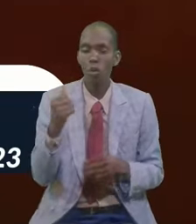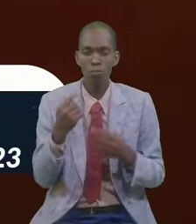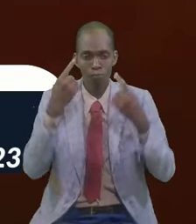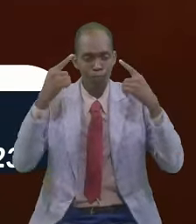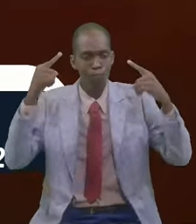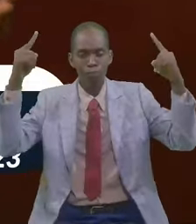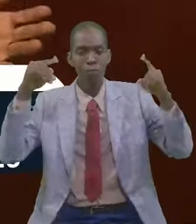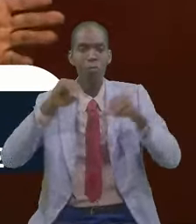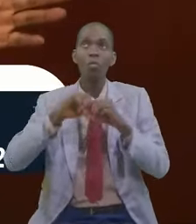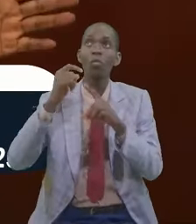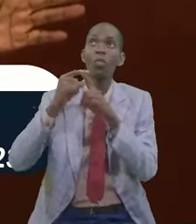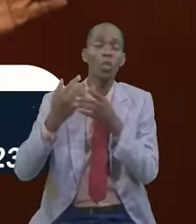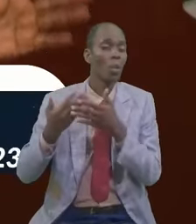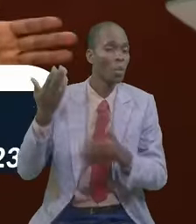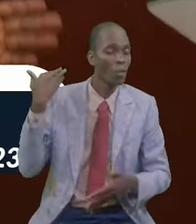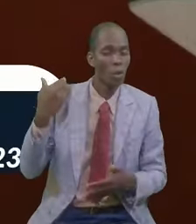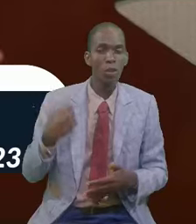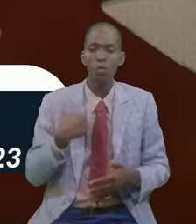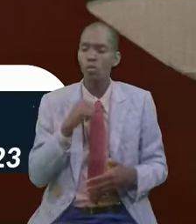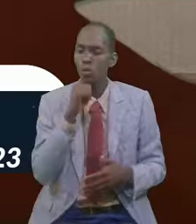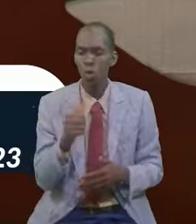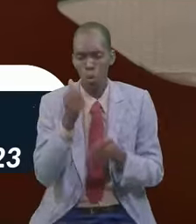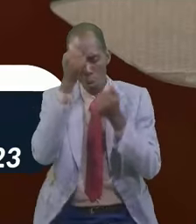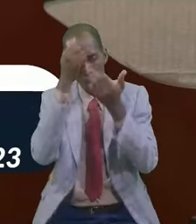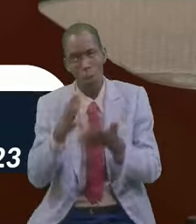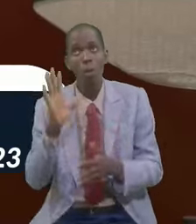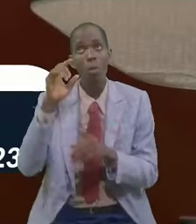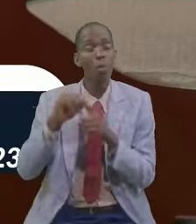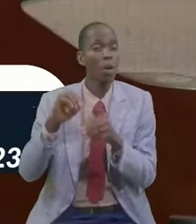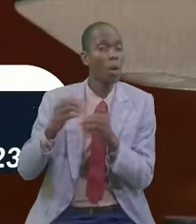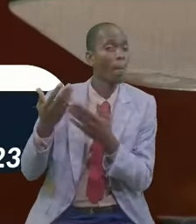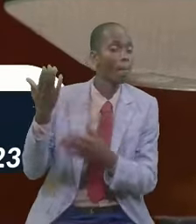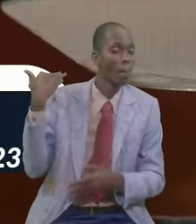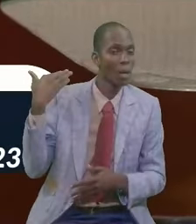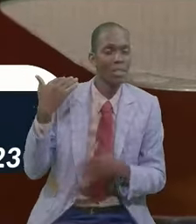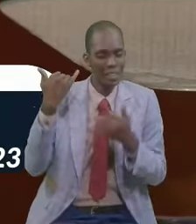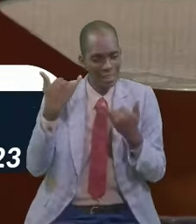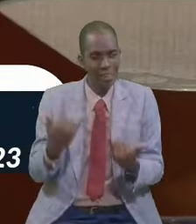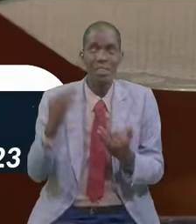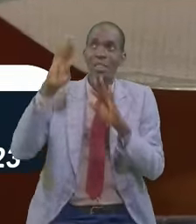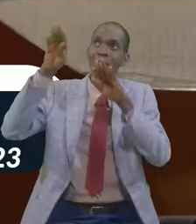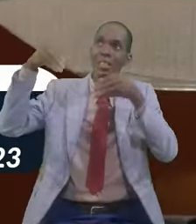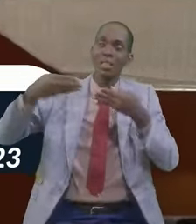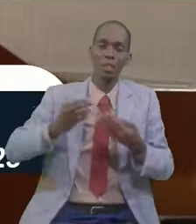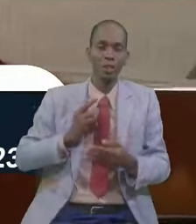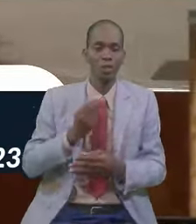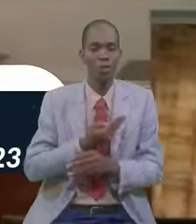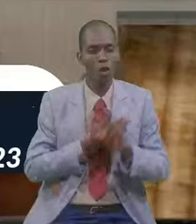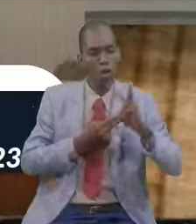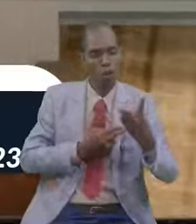dans le passé, infidèles dans le passé. L'occasion maintenant se présente d'être pratiquant de la